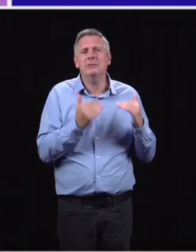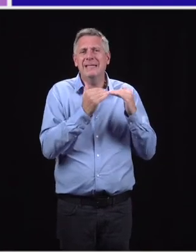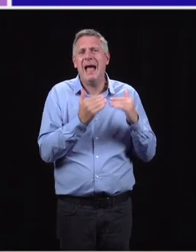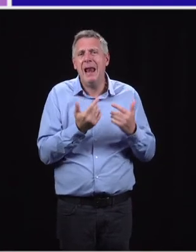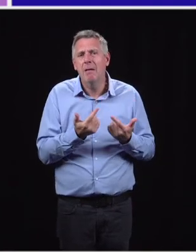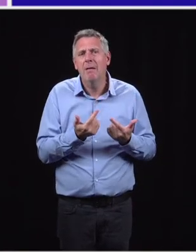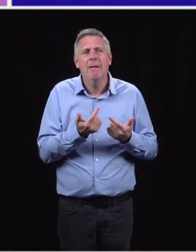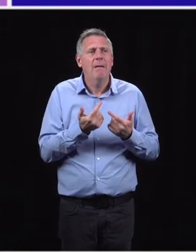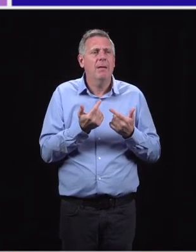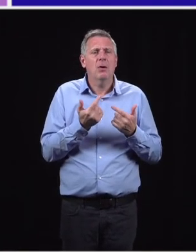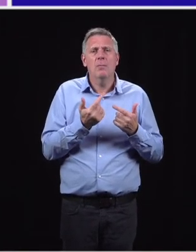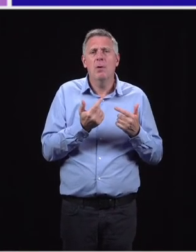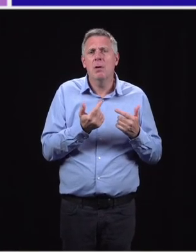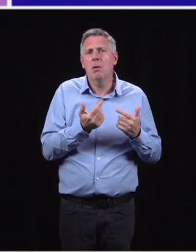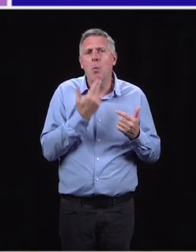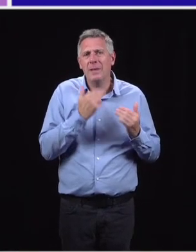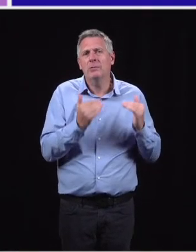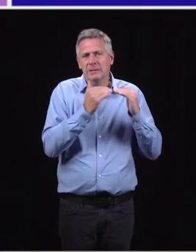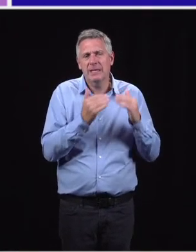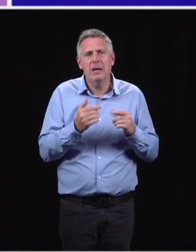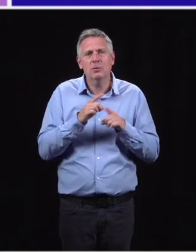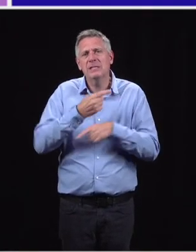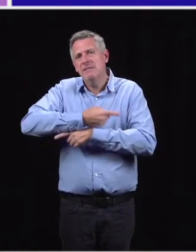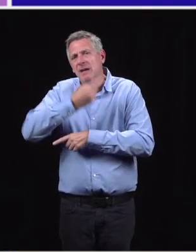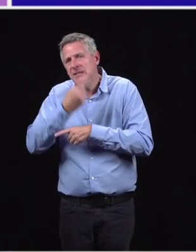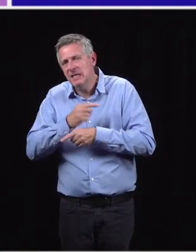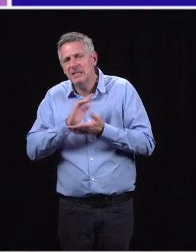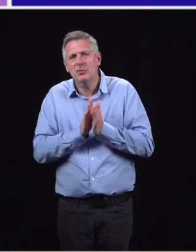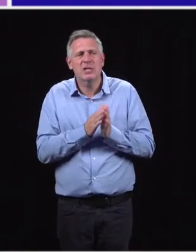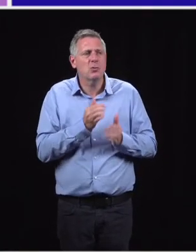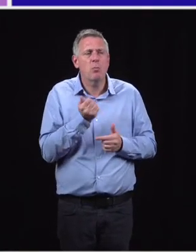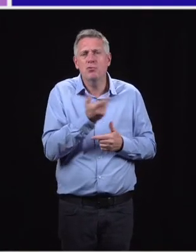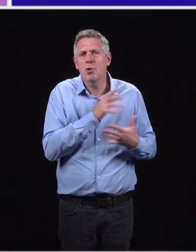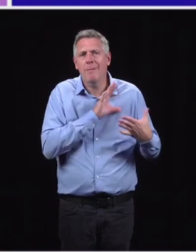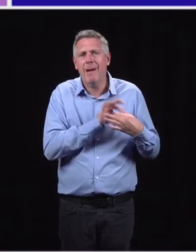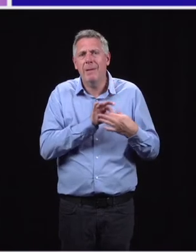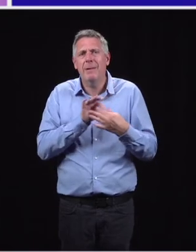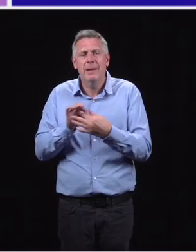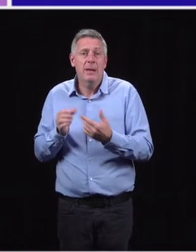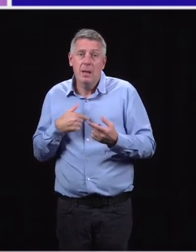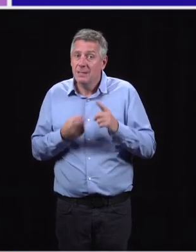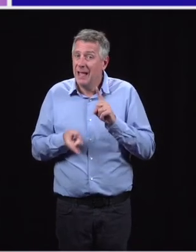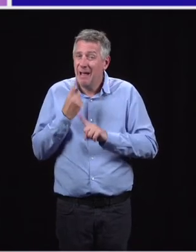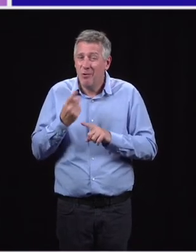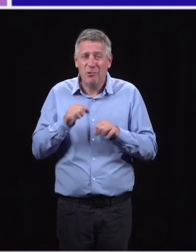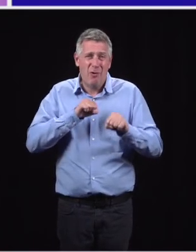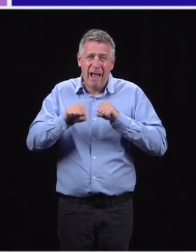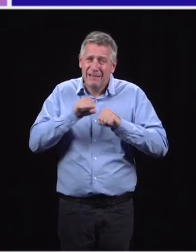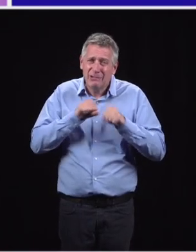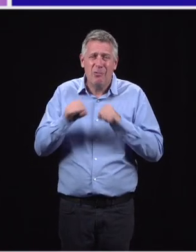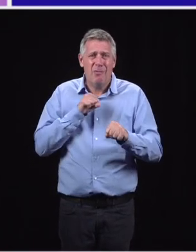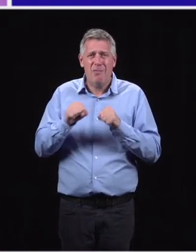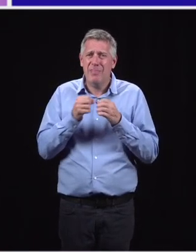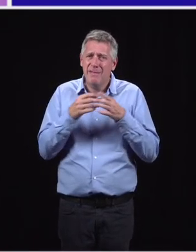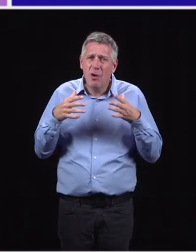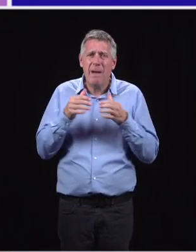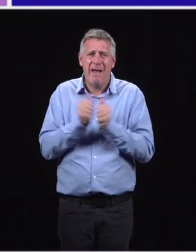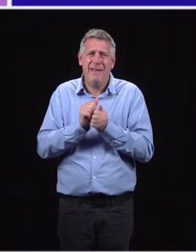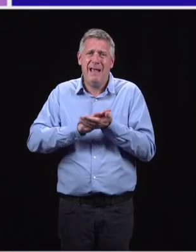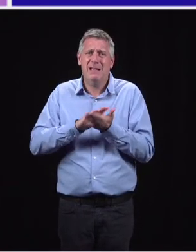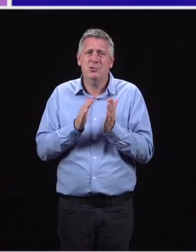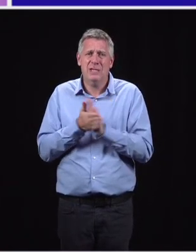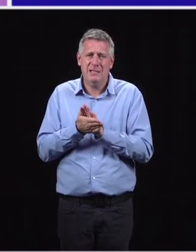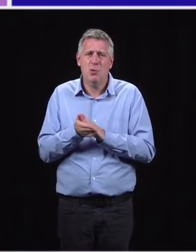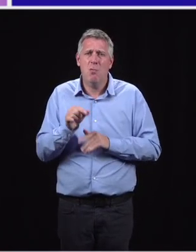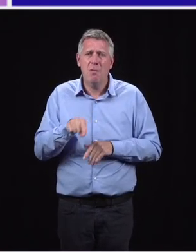pour parler de diversité il y en a beaucoup d'autres et c'est très important de développer justement ces actions avec ces associations notamment pour